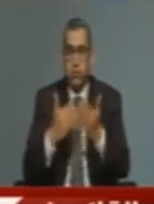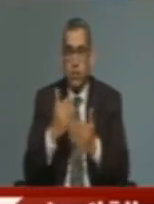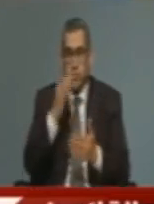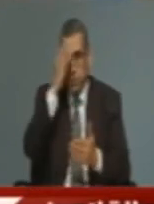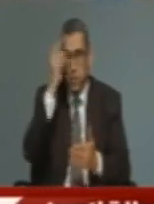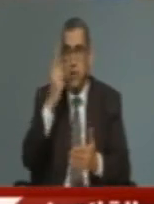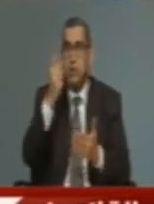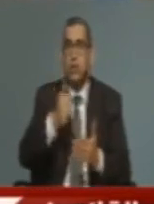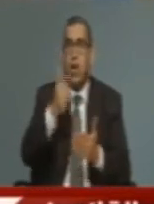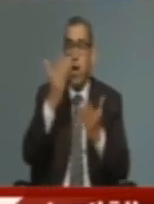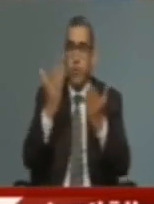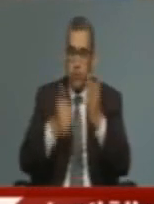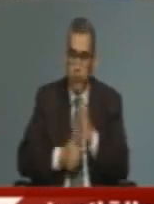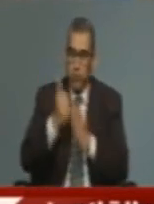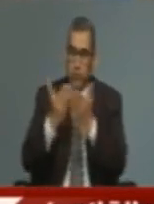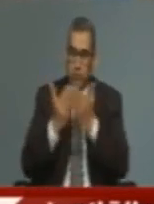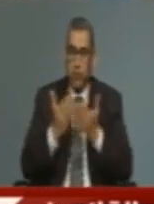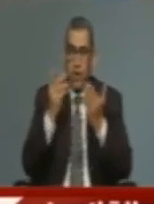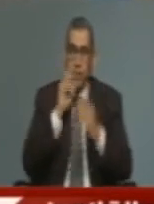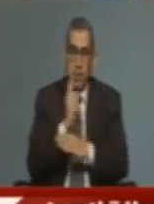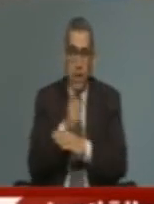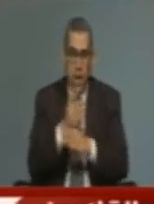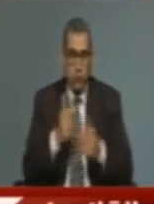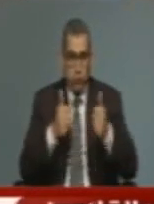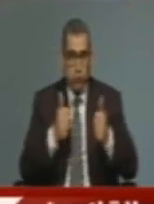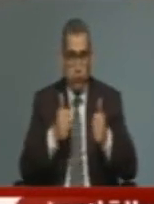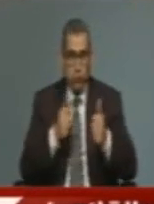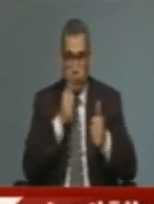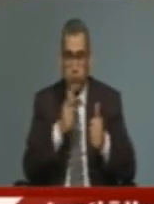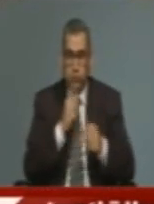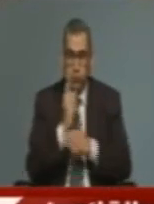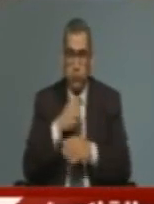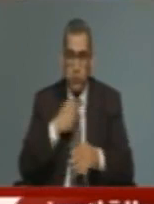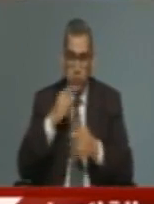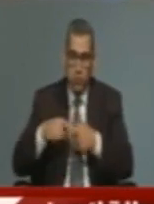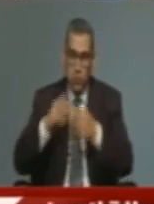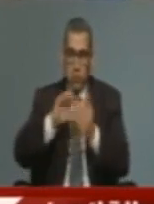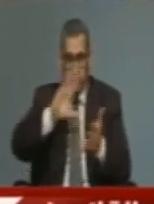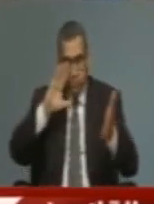وفقنا وعرفنا نعمل تعليم كويس لهم قوي احنا هنبقى في حته تانية.